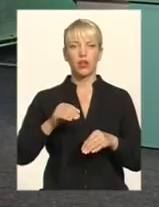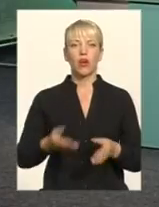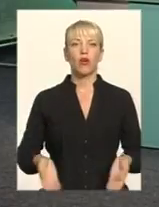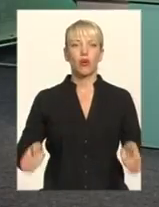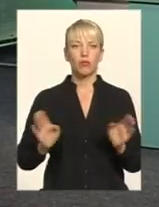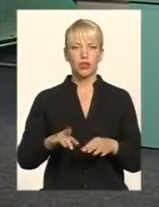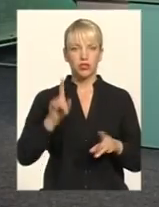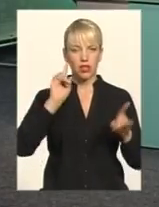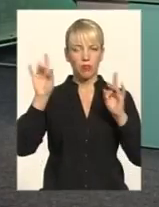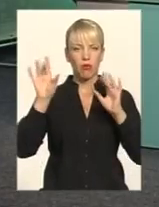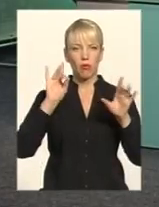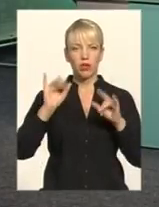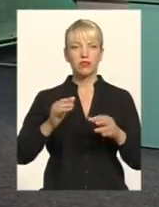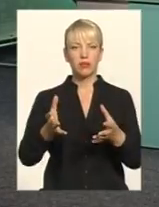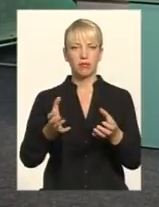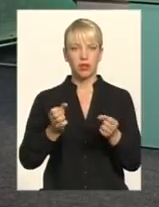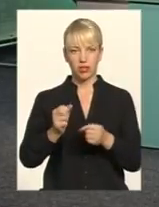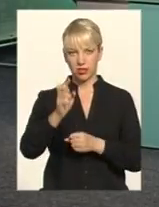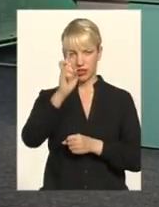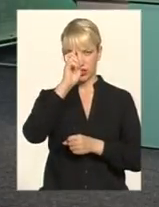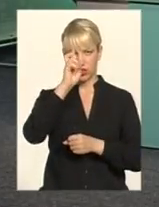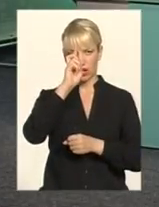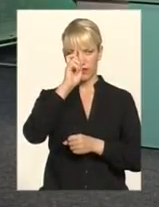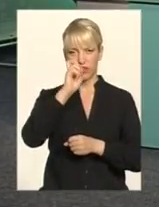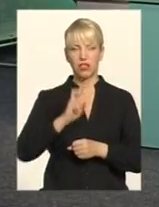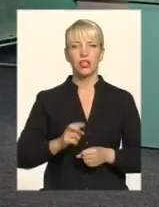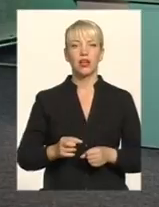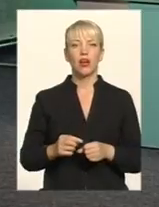облишили популізм, а прийняли державницьку, скажімо так,